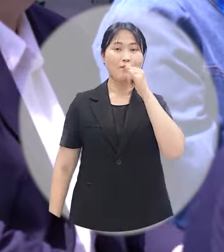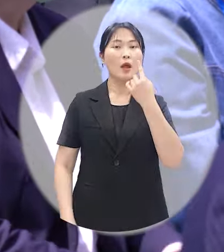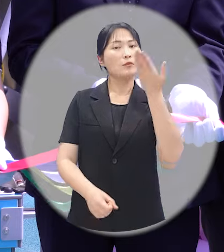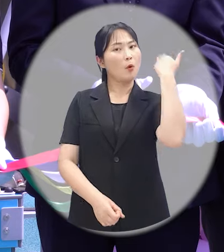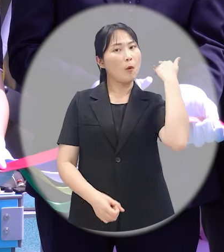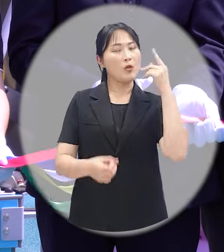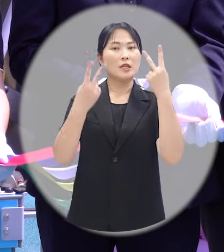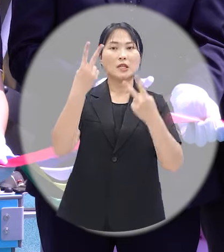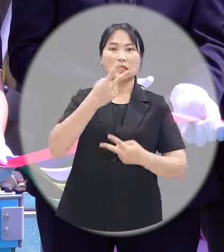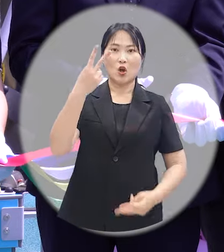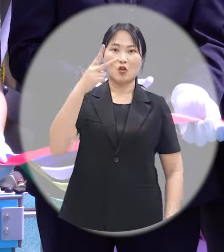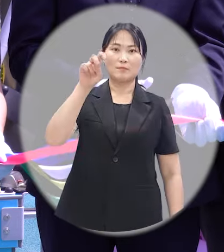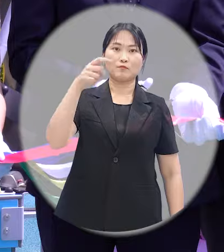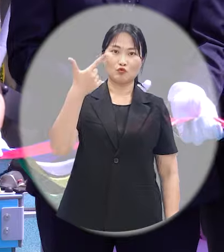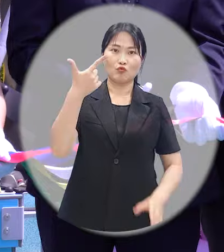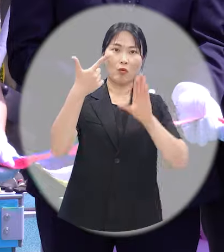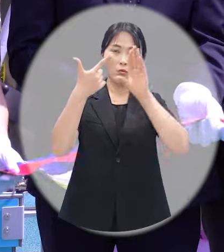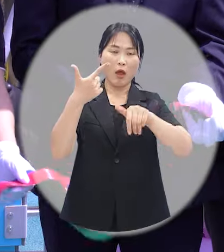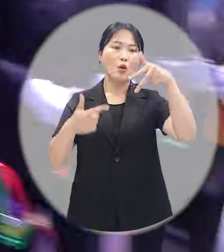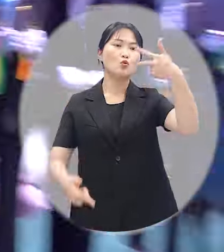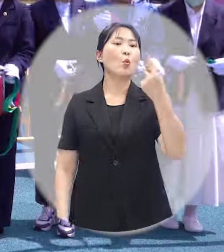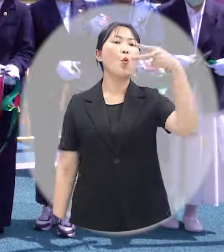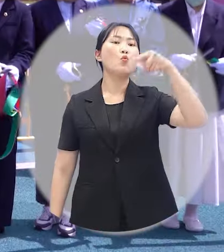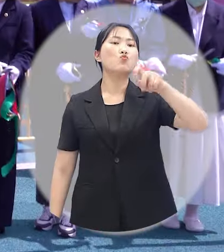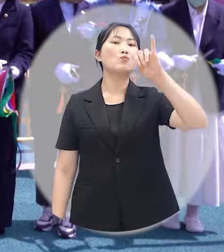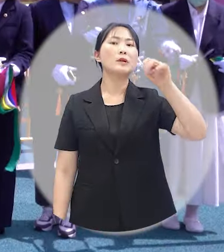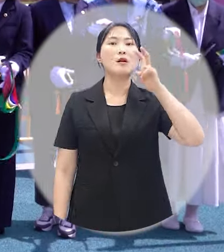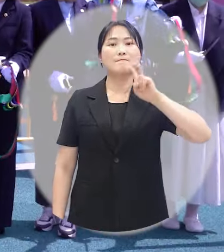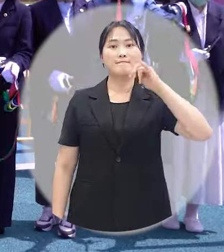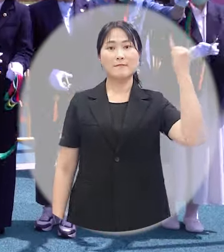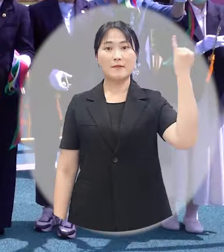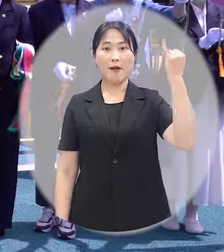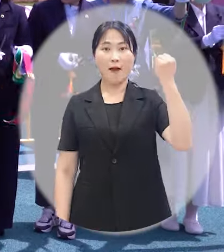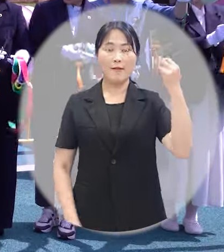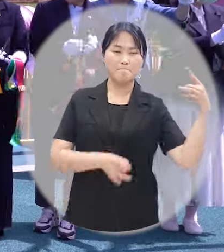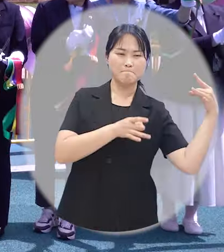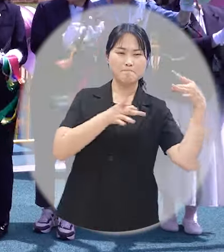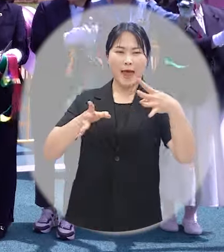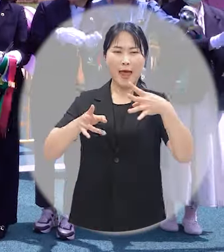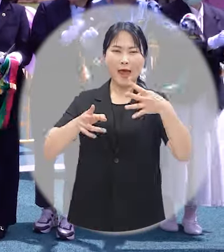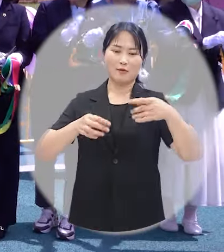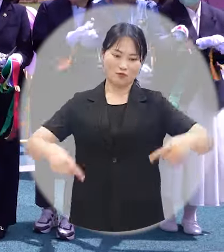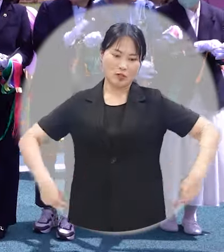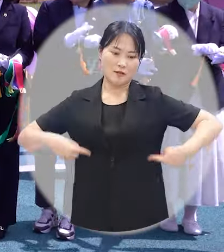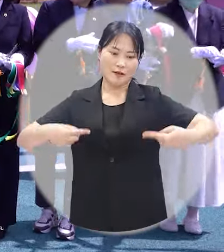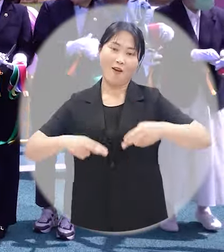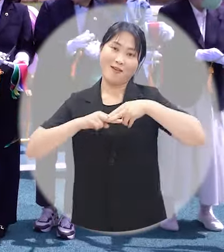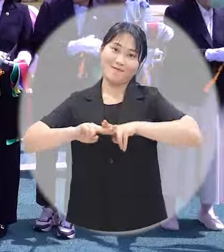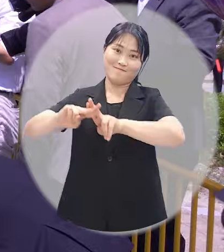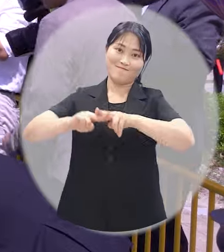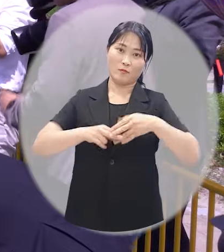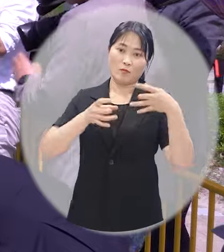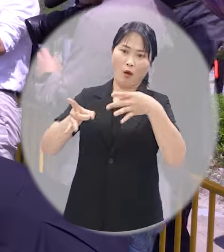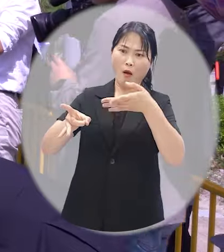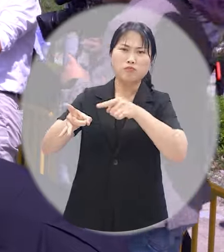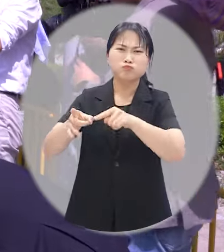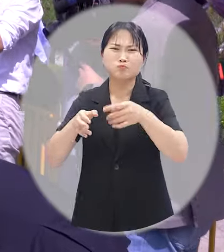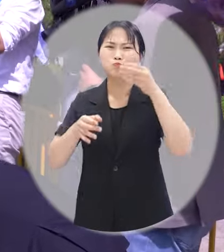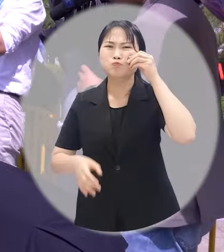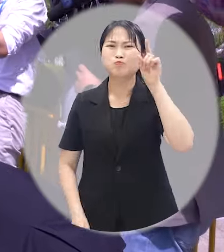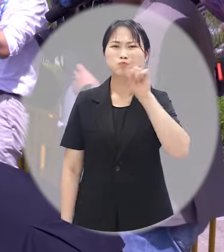장애 학생의 놀이와 여가생활 증진을 위해 누리학교 놀이터에 휠체어 그네를 기증했지만 그동안 안전기준이 마련되어 있지